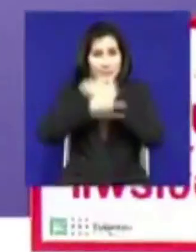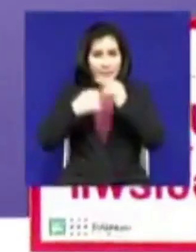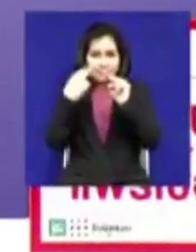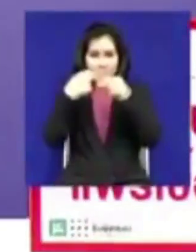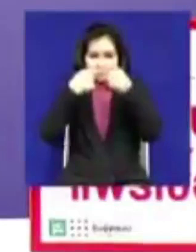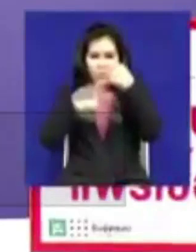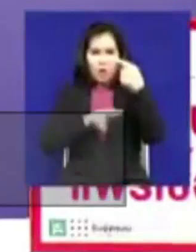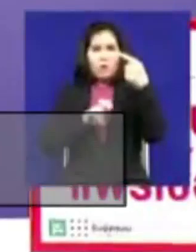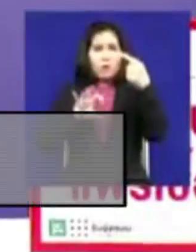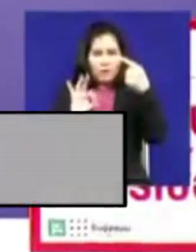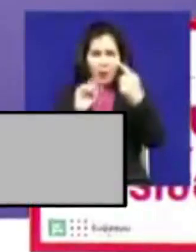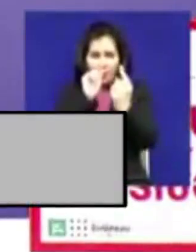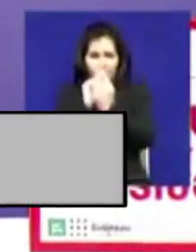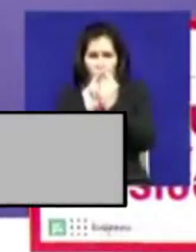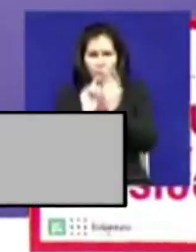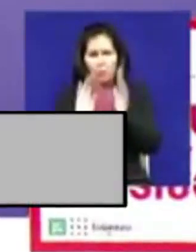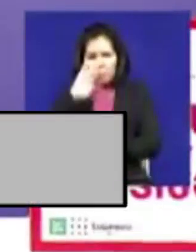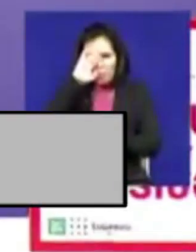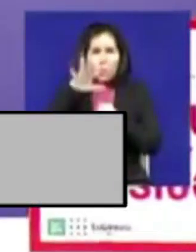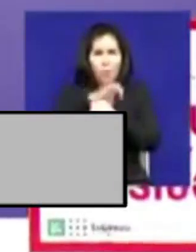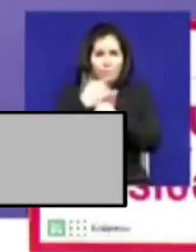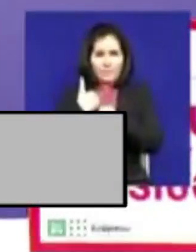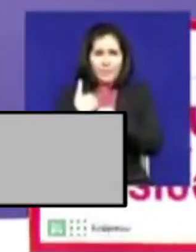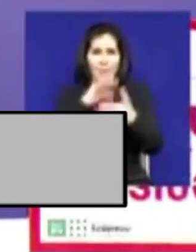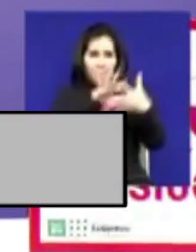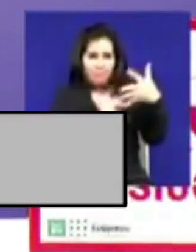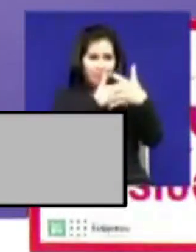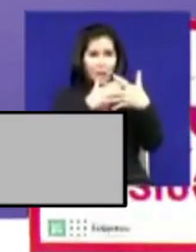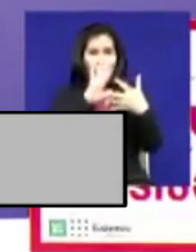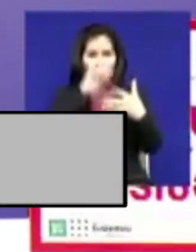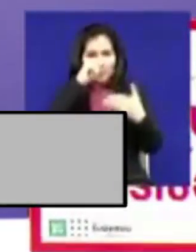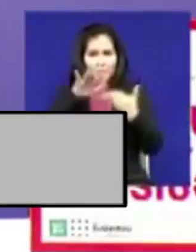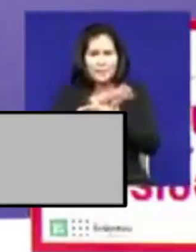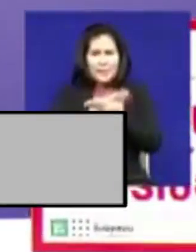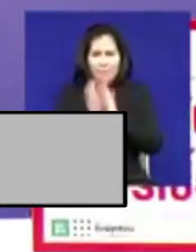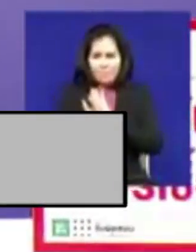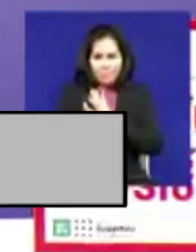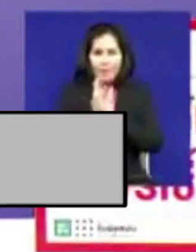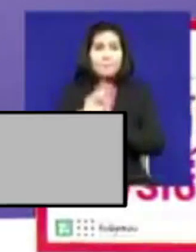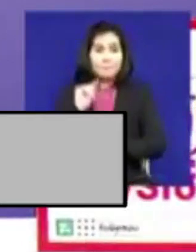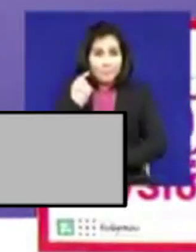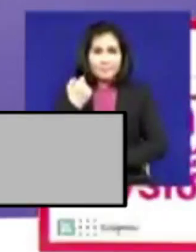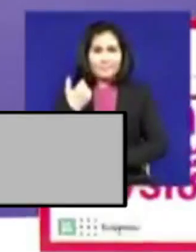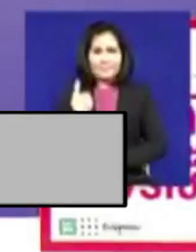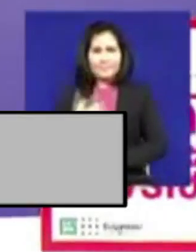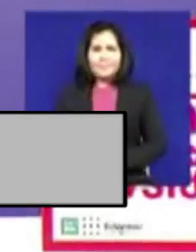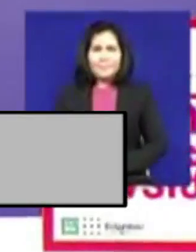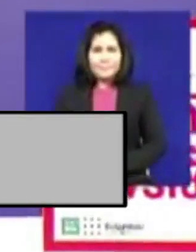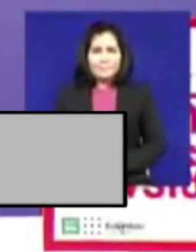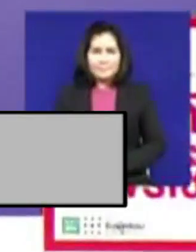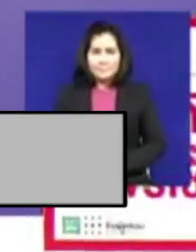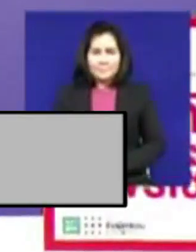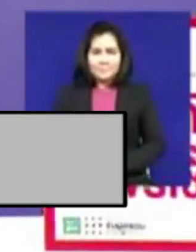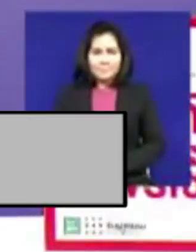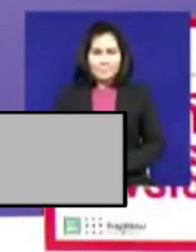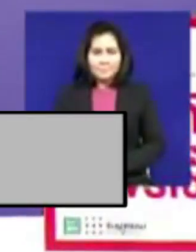พราะนั้นในข้อนี้นะครับก็เลยมีการปรับในส่วนของตัวนิยามนะครับที่หาก